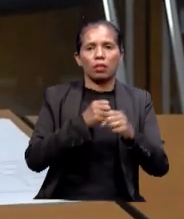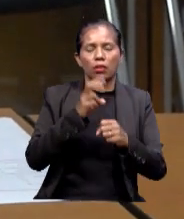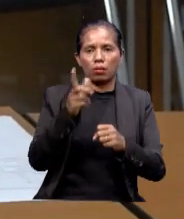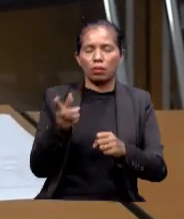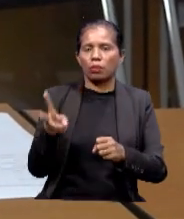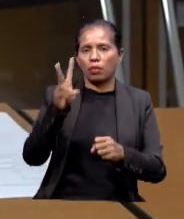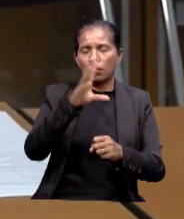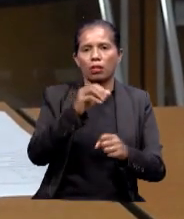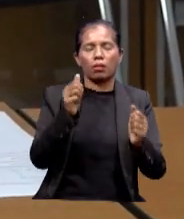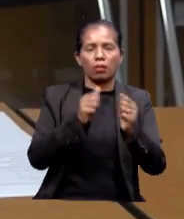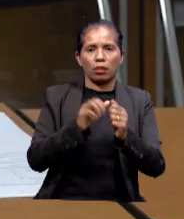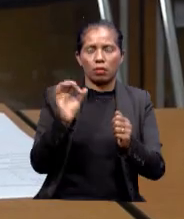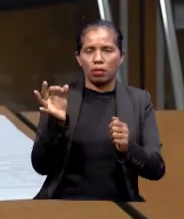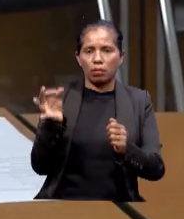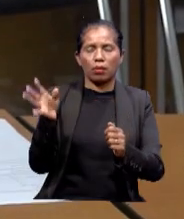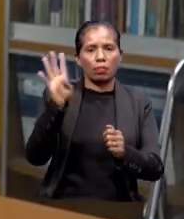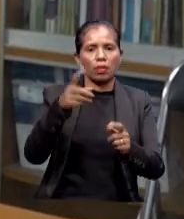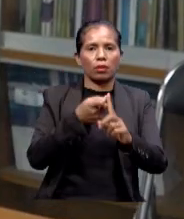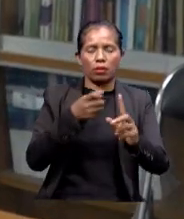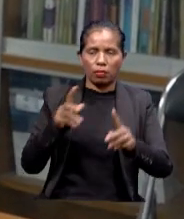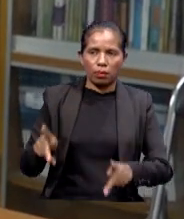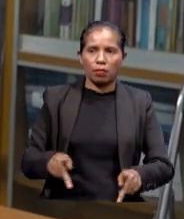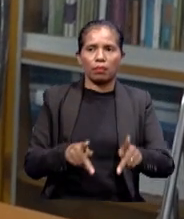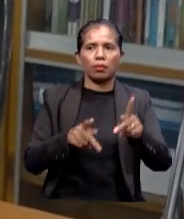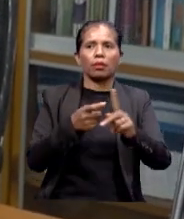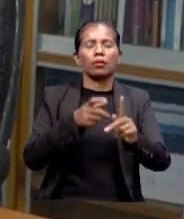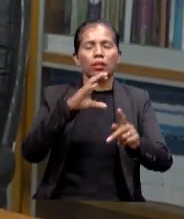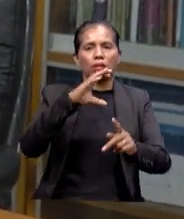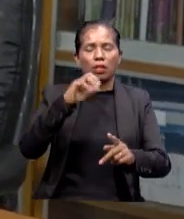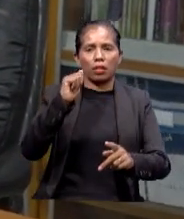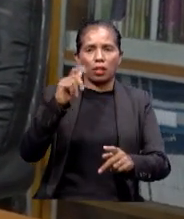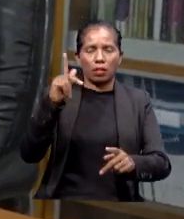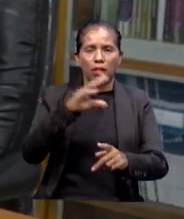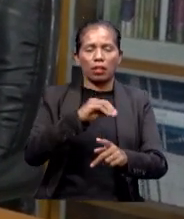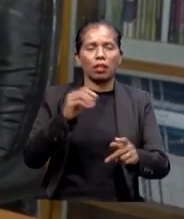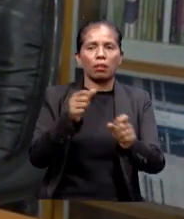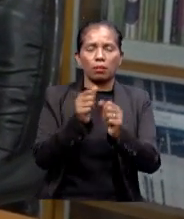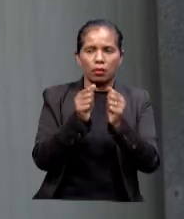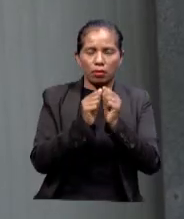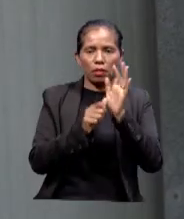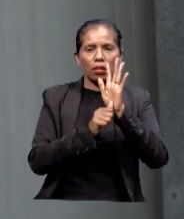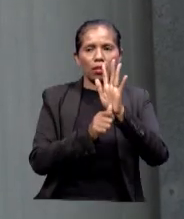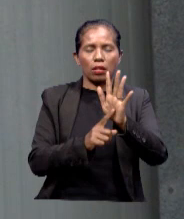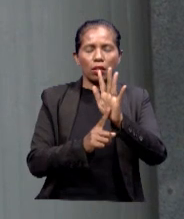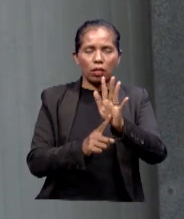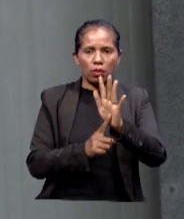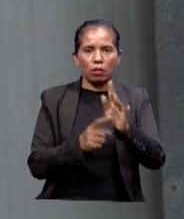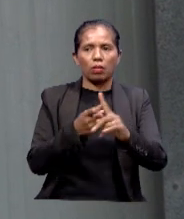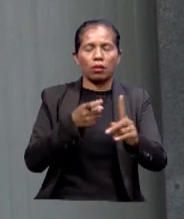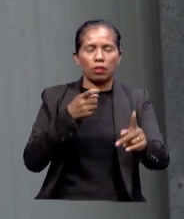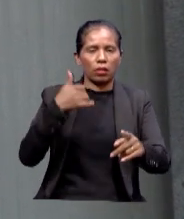keisa sia nulu resing hat husi publikum. Husi keisa sia nulu resing hat ne, balun hato direita no balun liusi